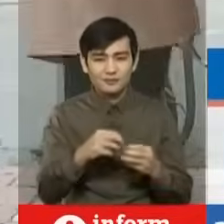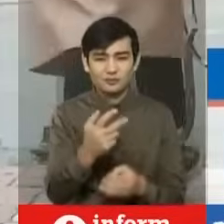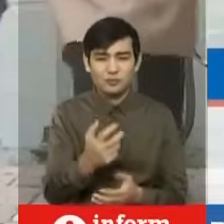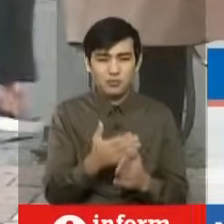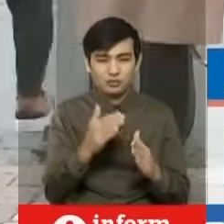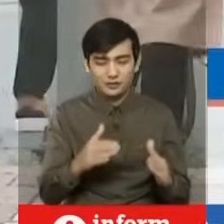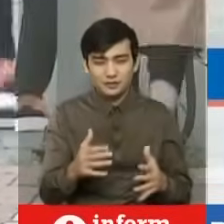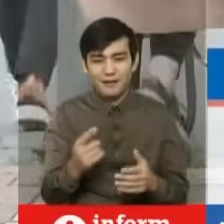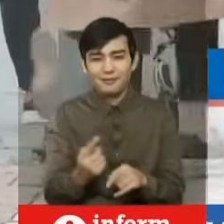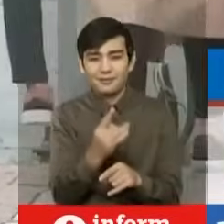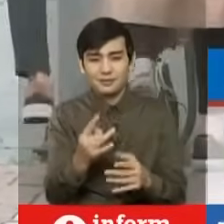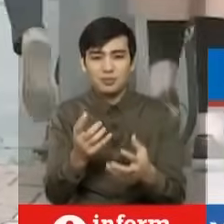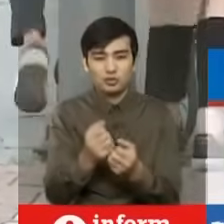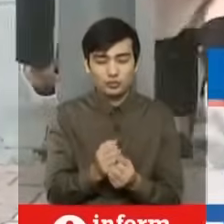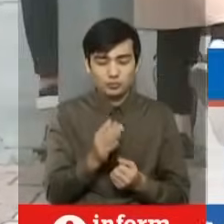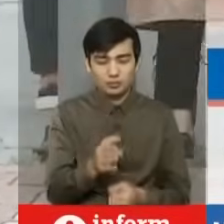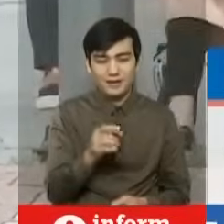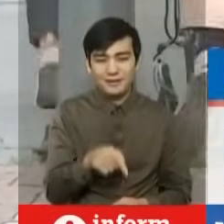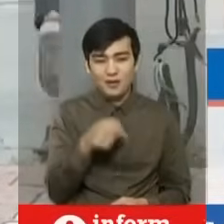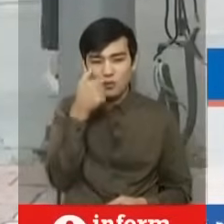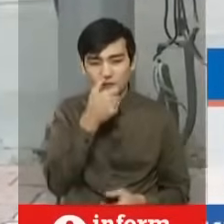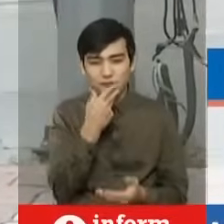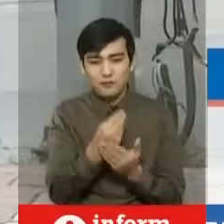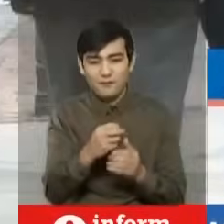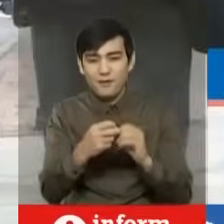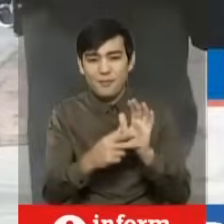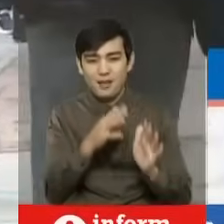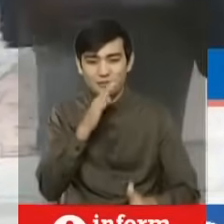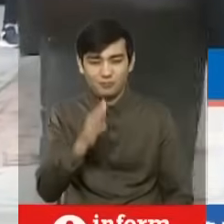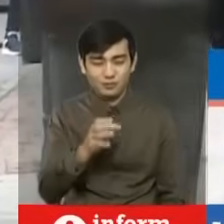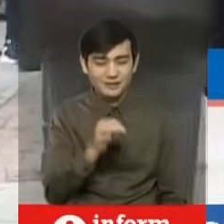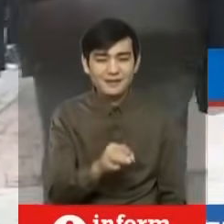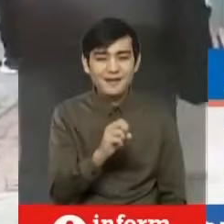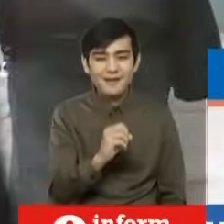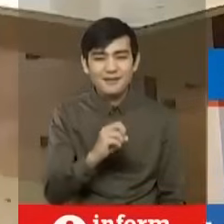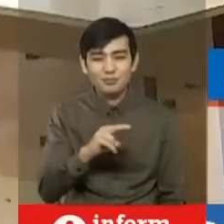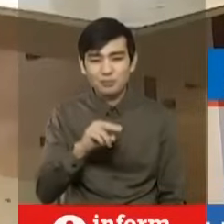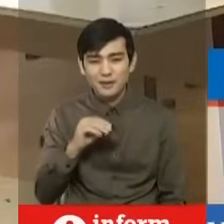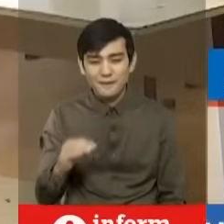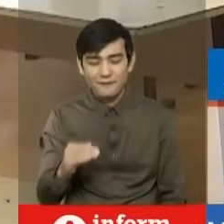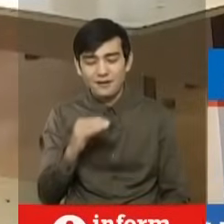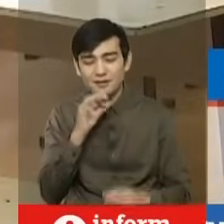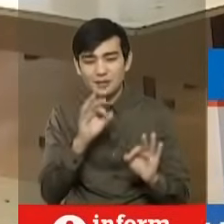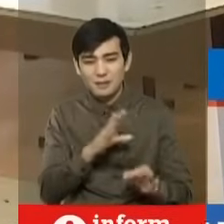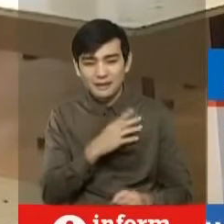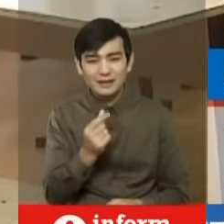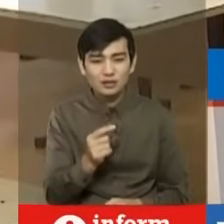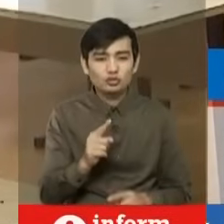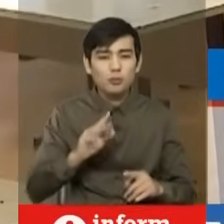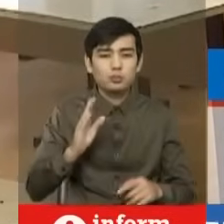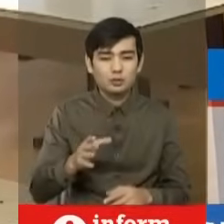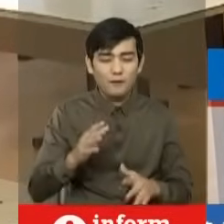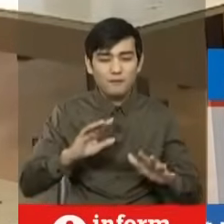отчисление лишь раз так как в этом году отпразднуют своё восемнадцатилетие в енпф также рассказали что будет с деньгами в случае